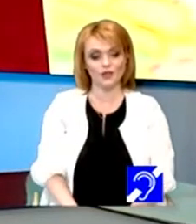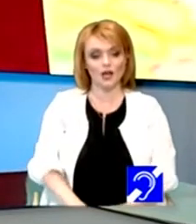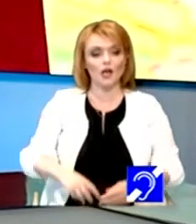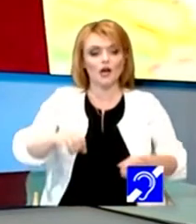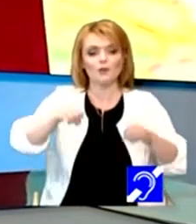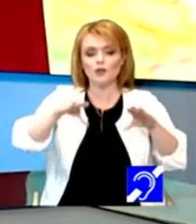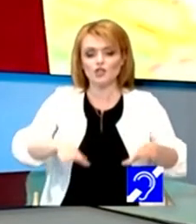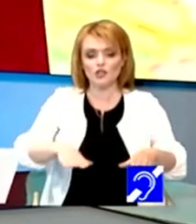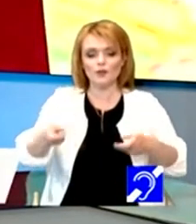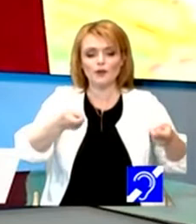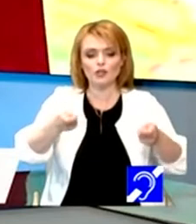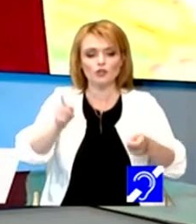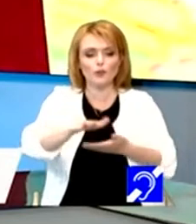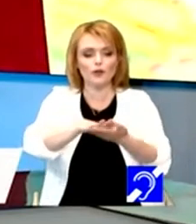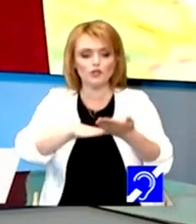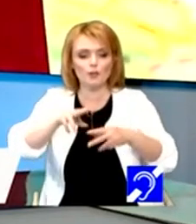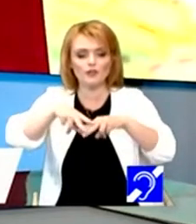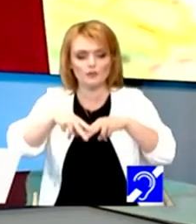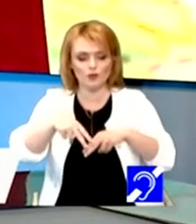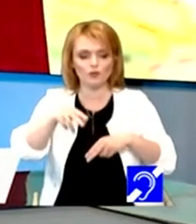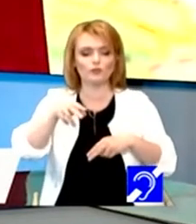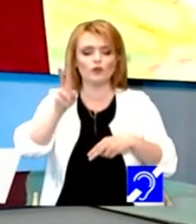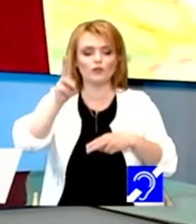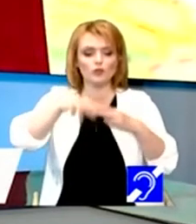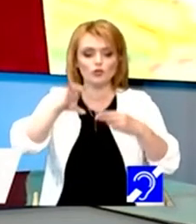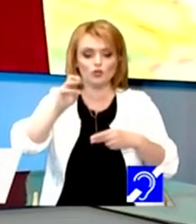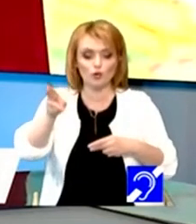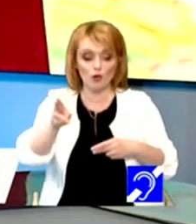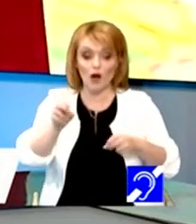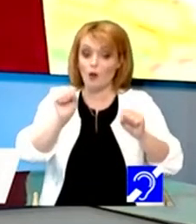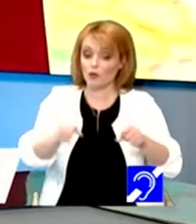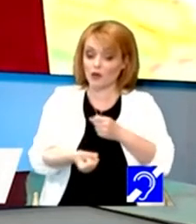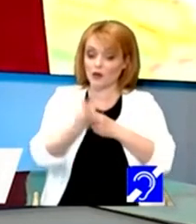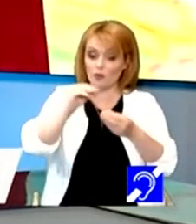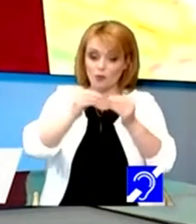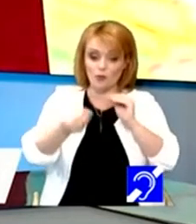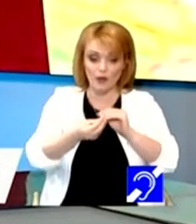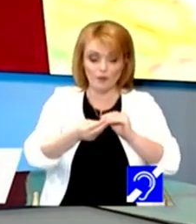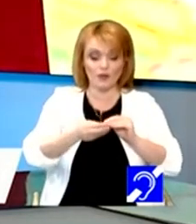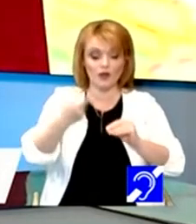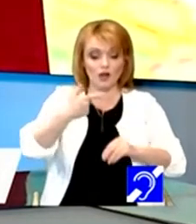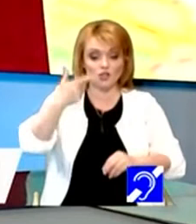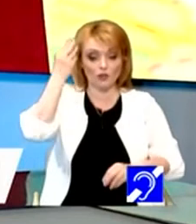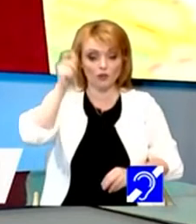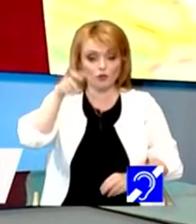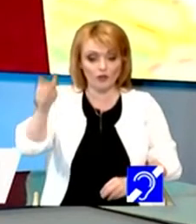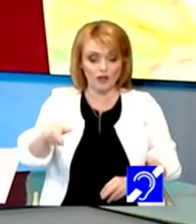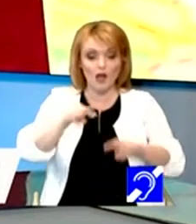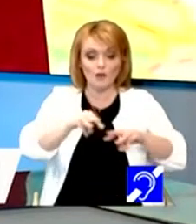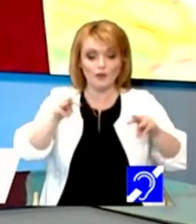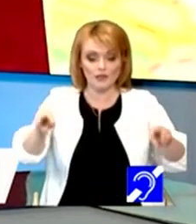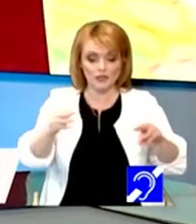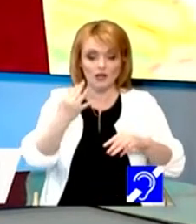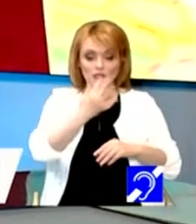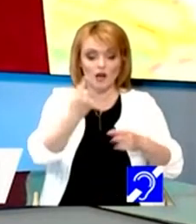Intenția autorităților de a prelungi valabilitatea pașapoartelor expirate le-ar putea crea probleme cetățenilor Republicii Moldova. Ministerul